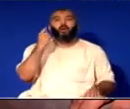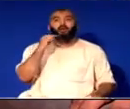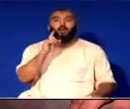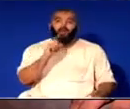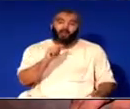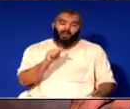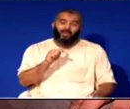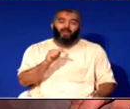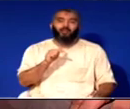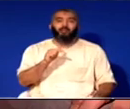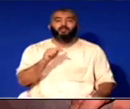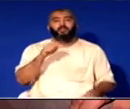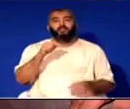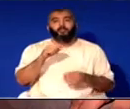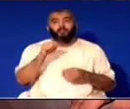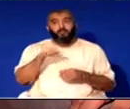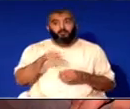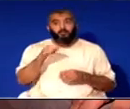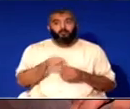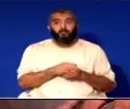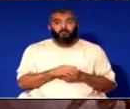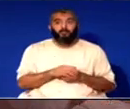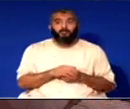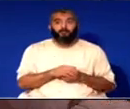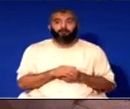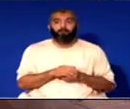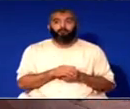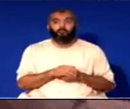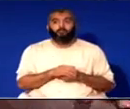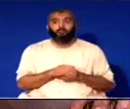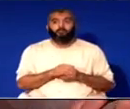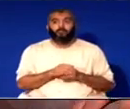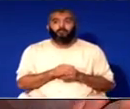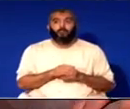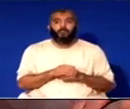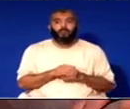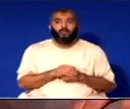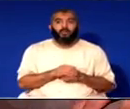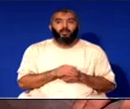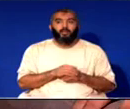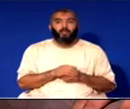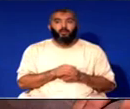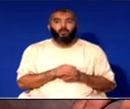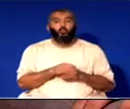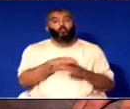حنث، حنث في اليمين تاعو. هنا فعليه اما على الترتيب مش على الاختيار، يا اما